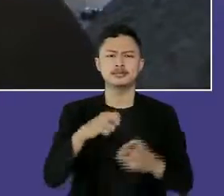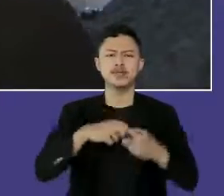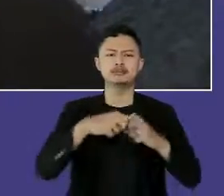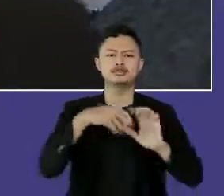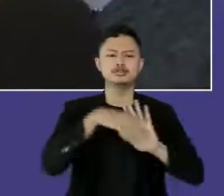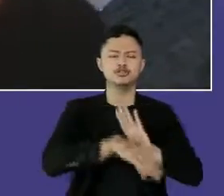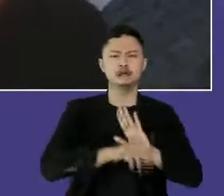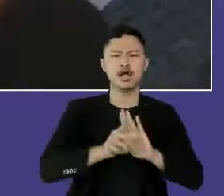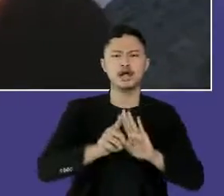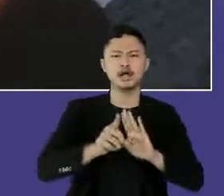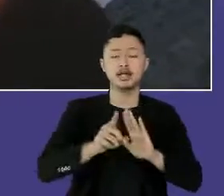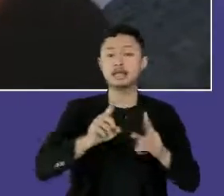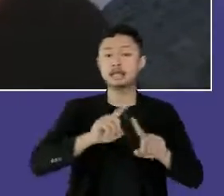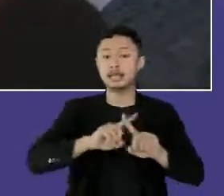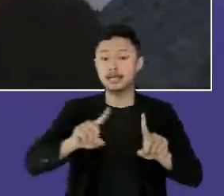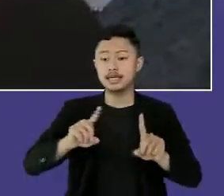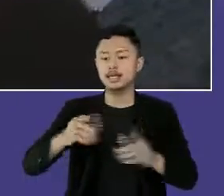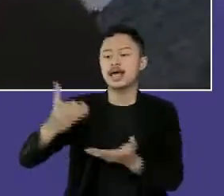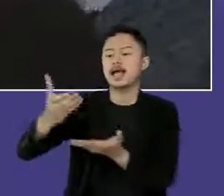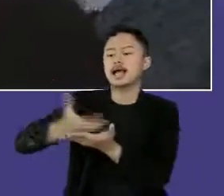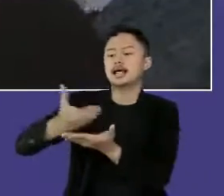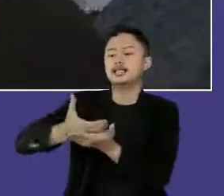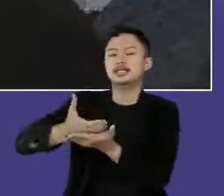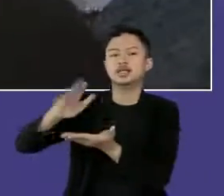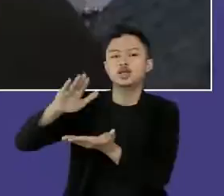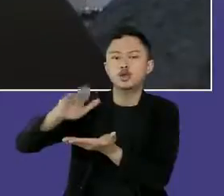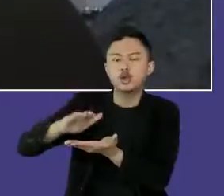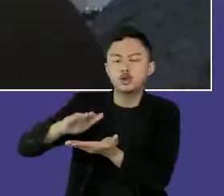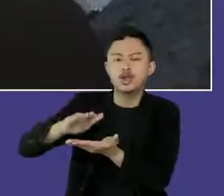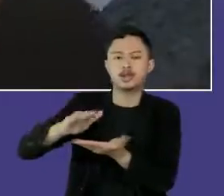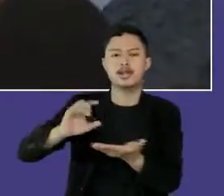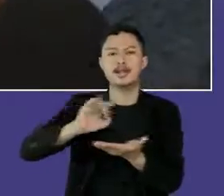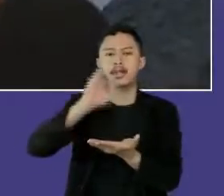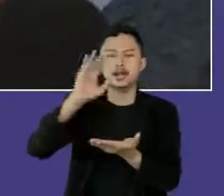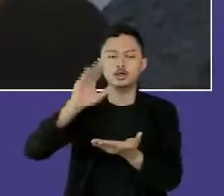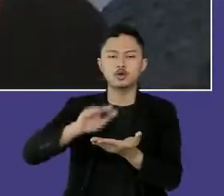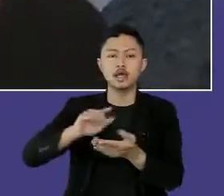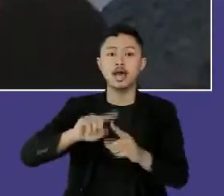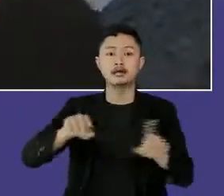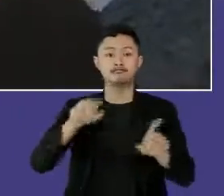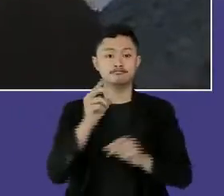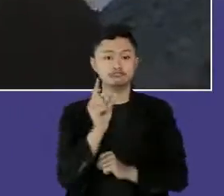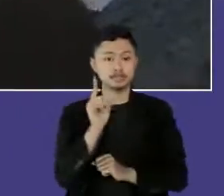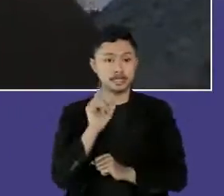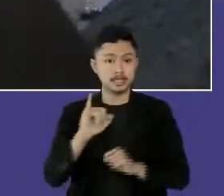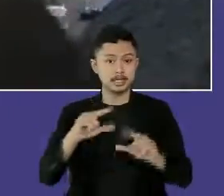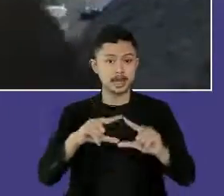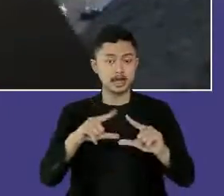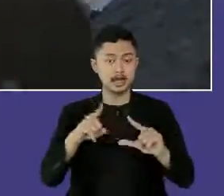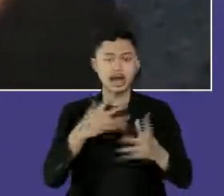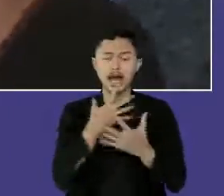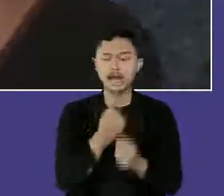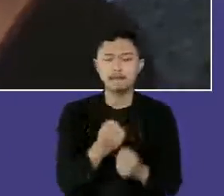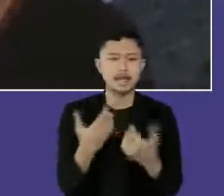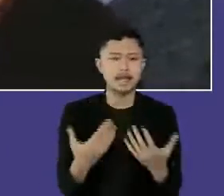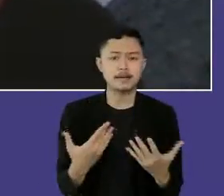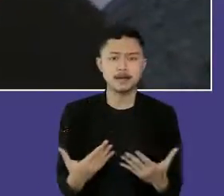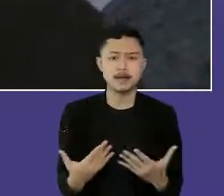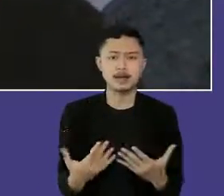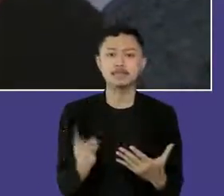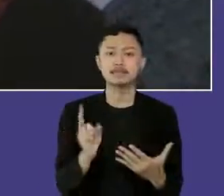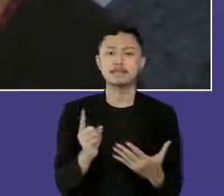penurunan ya tentu saja ya pemasukan dan sebagainya. Anda melihatnya ini bagaimana nih Mbak Ria nih? Hope-nya ini kan masih